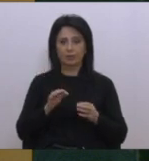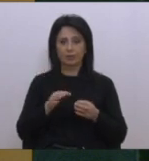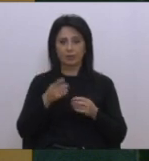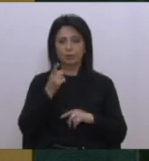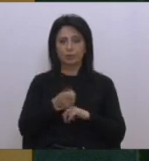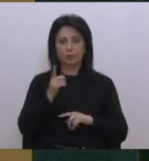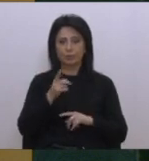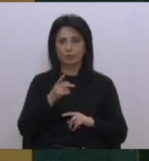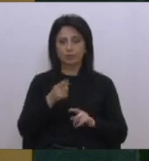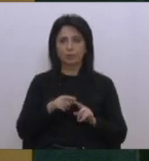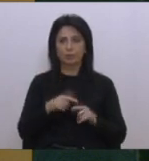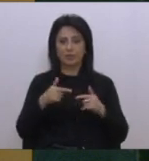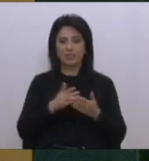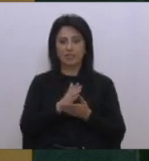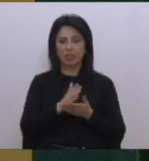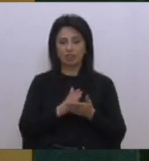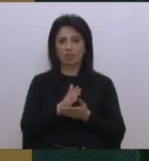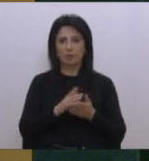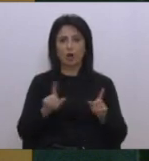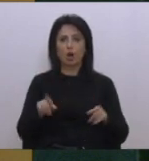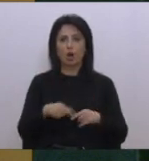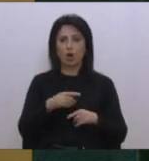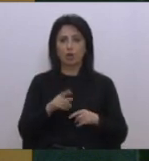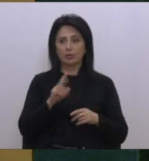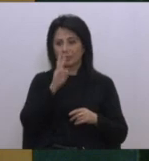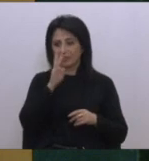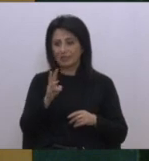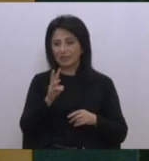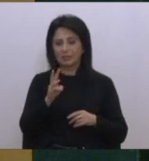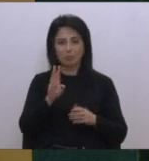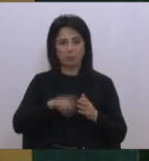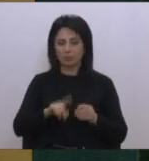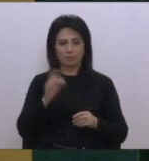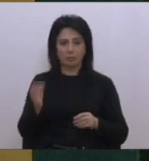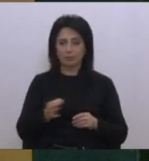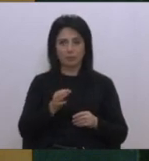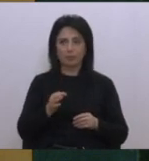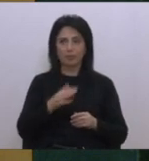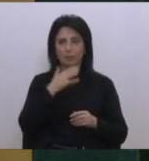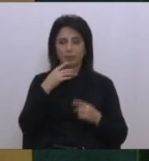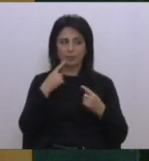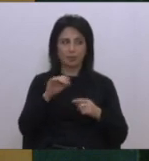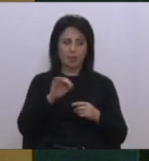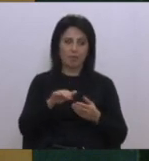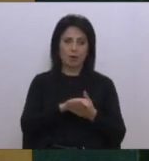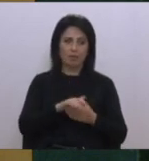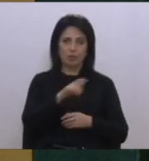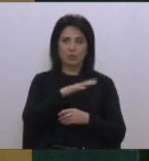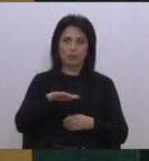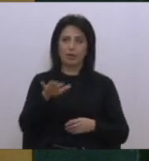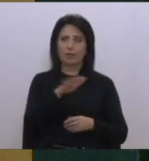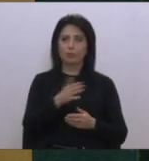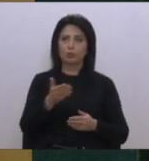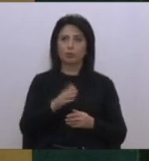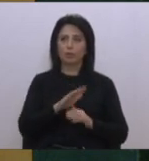დაუშვებლად არის მიჩნეული, რომ სტაჟირება ხორციელდებოდეს გარკვეული ანაზღაურების გარეშე. და ბევრი სხვა ევროკავშირის წევრი ქვეყანა,